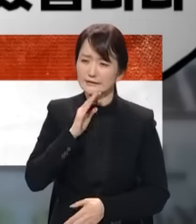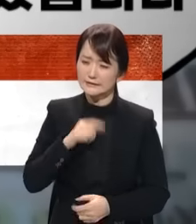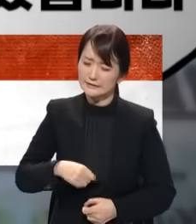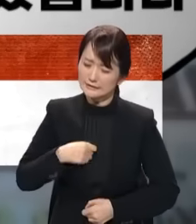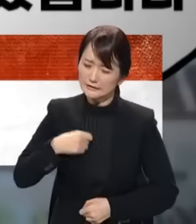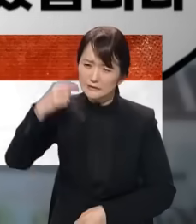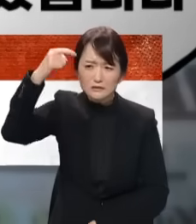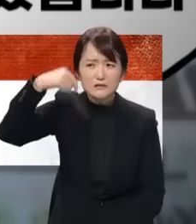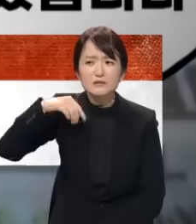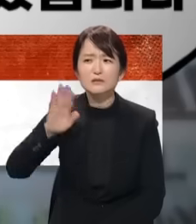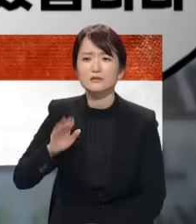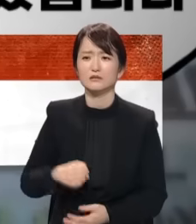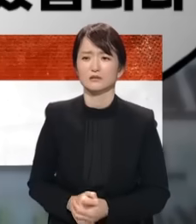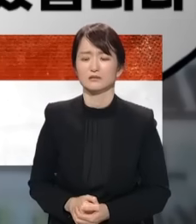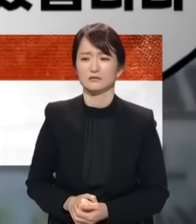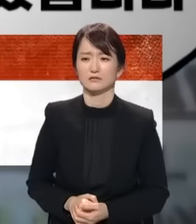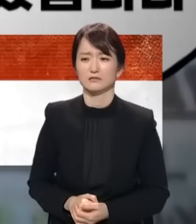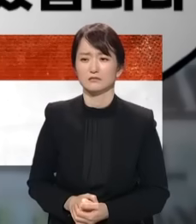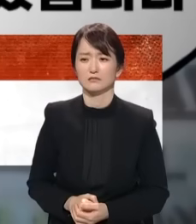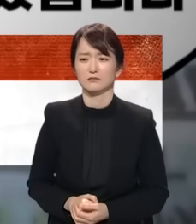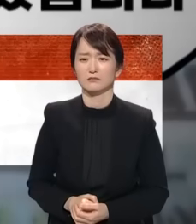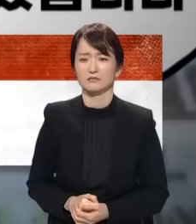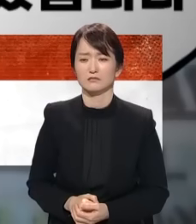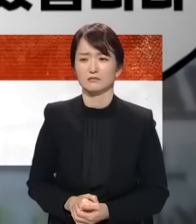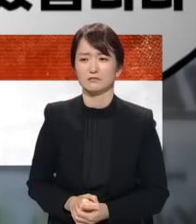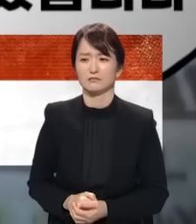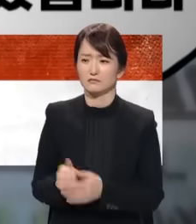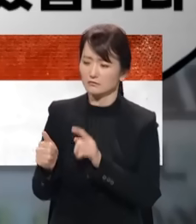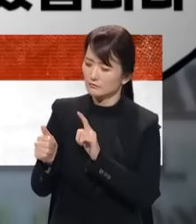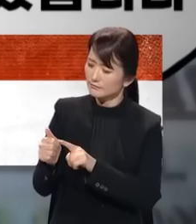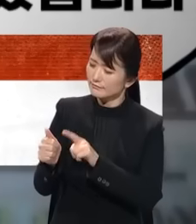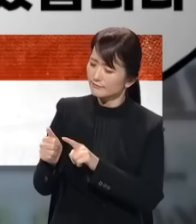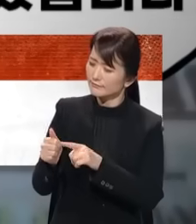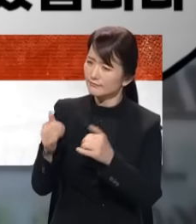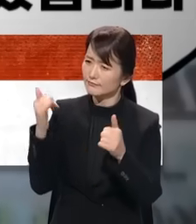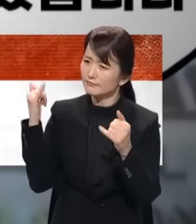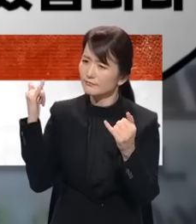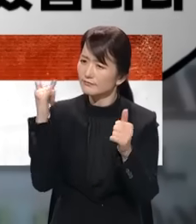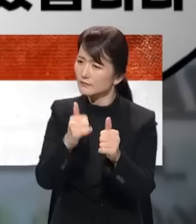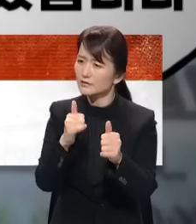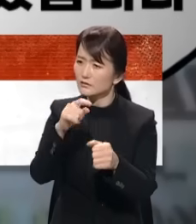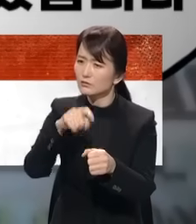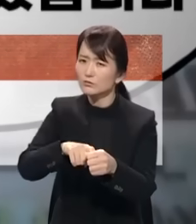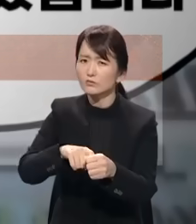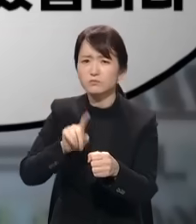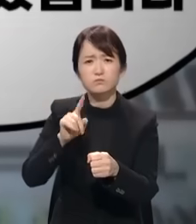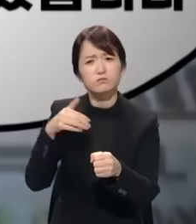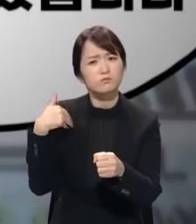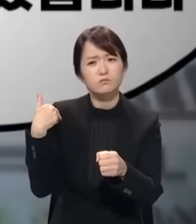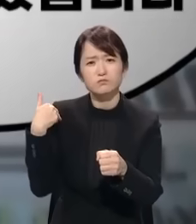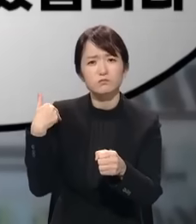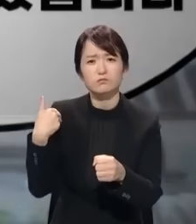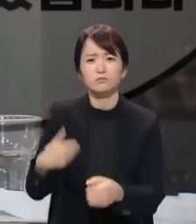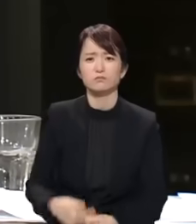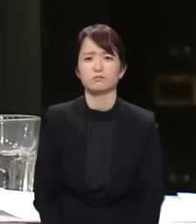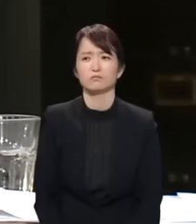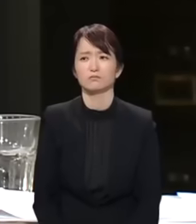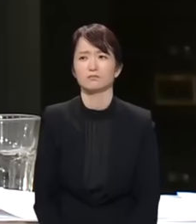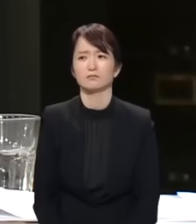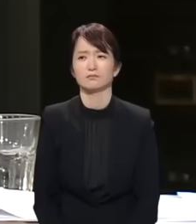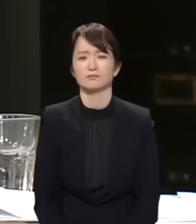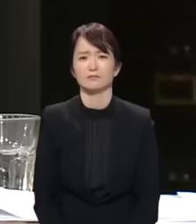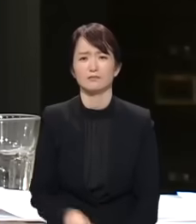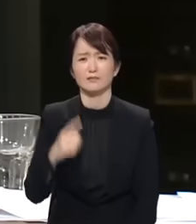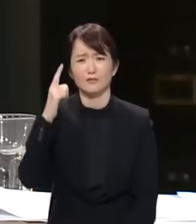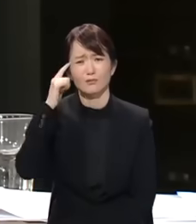느껴진다 하면서 뭐 계속 막 따져요 그래서 이 사람들 전화하는 목적 자체를 그냥 알 수가 없는 거예요 진짜